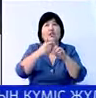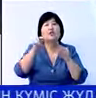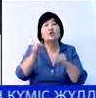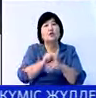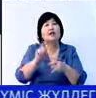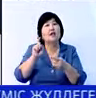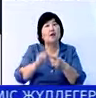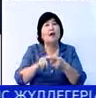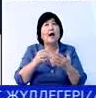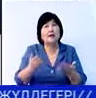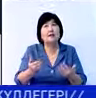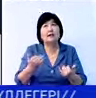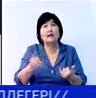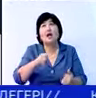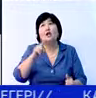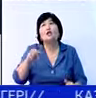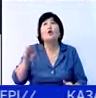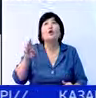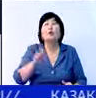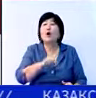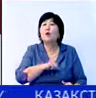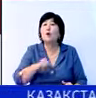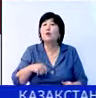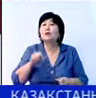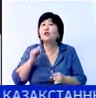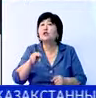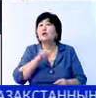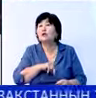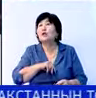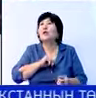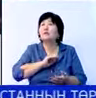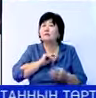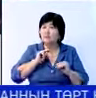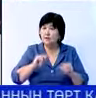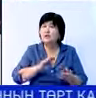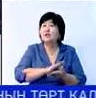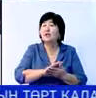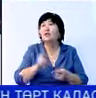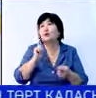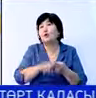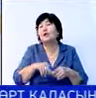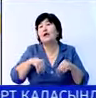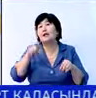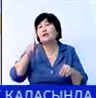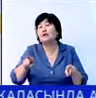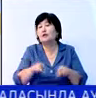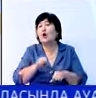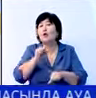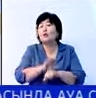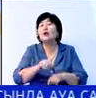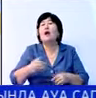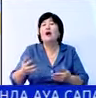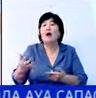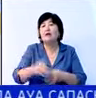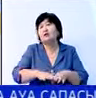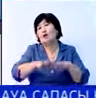тікелей байланысты. Зәуірбек Бақберген өзіне жүктелген жұмысты мінсіз атқарды. Соның арқасында диқандар тоқтаусыз астықты